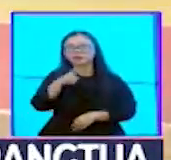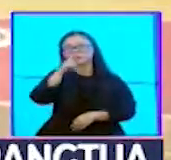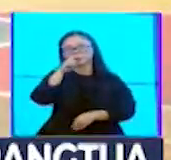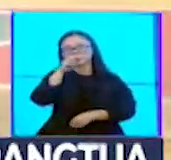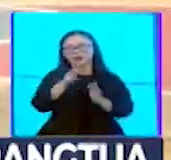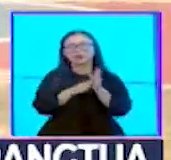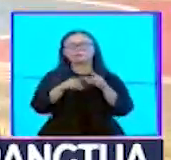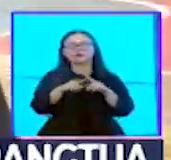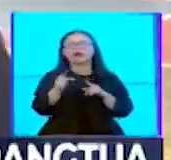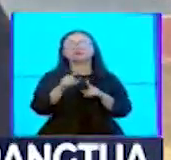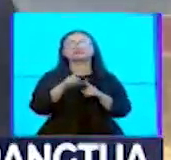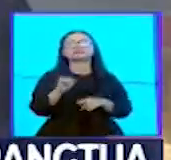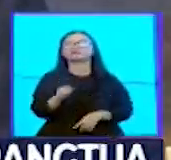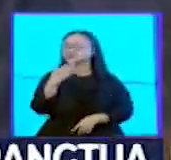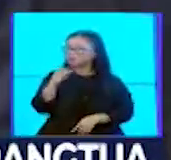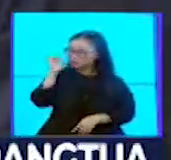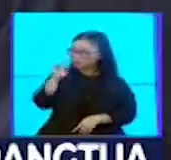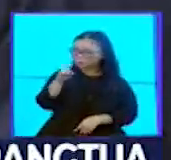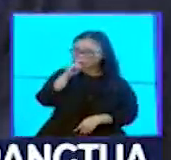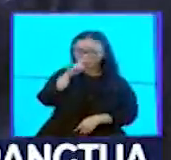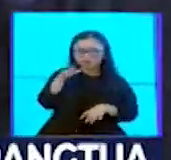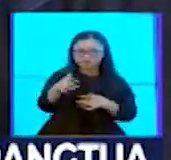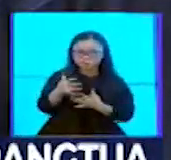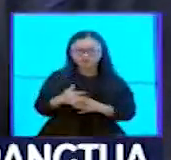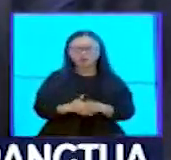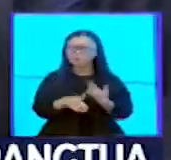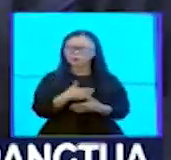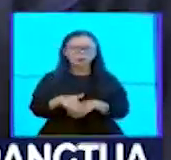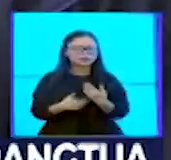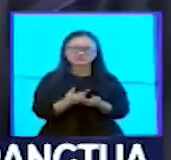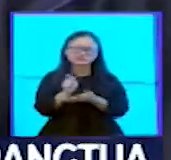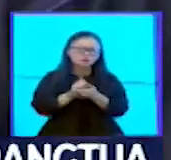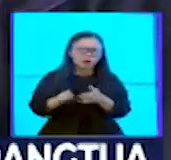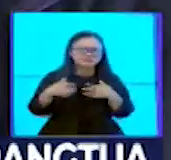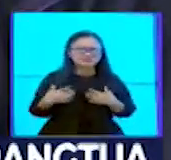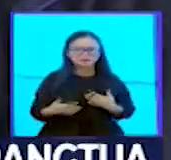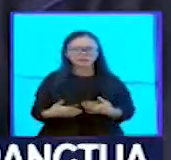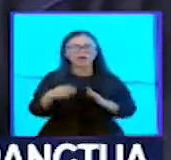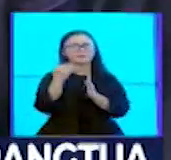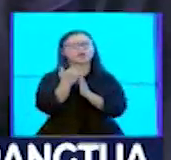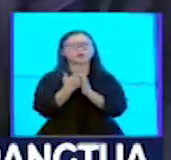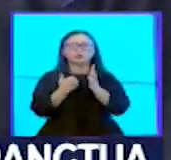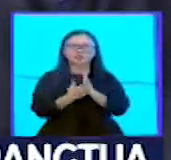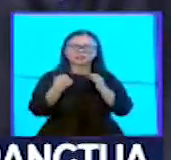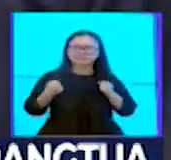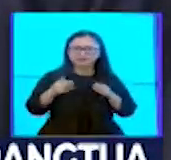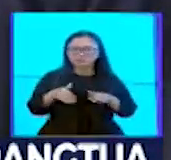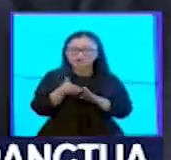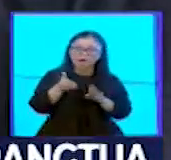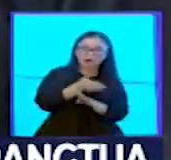Yuana Abdillah Selamat siang Pak siang pak ini untuk proses belajar-mengajar di sini pak ini protokol kesehatannya dan juga sebelumnya